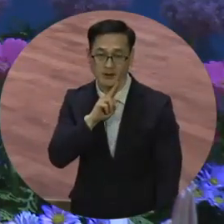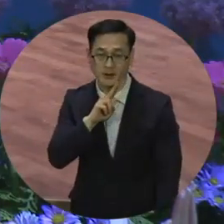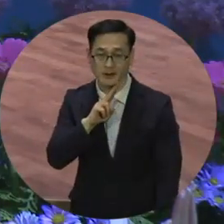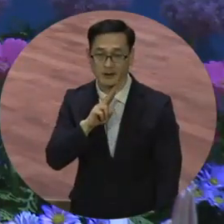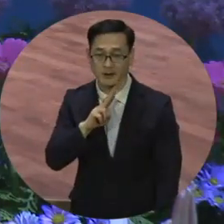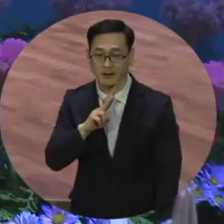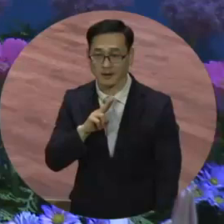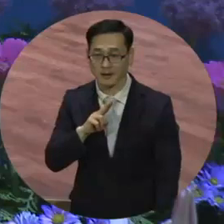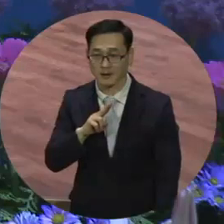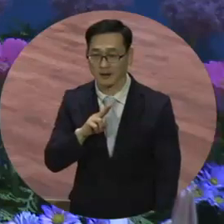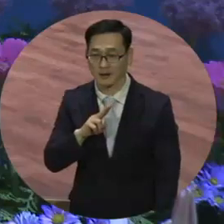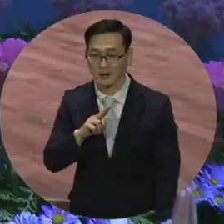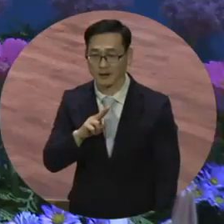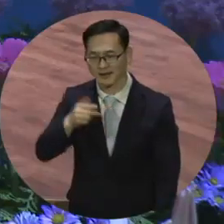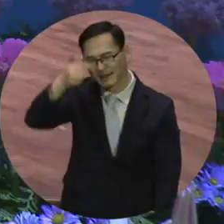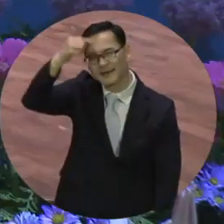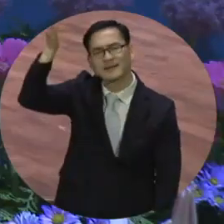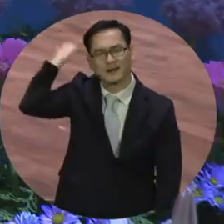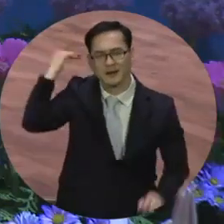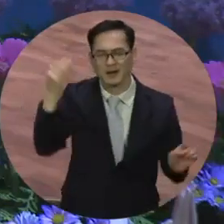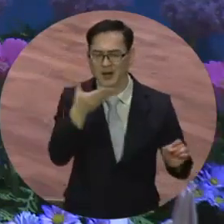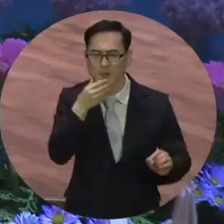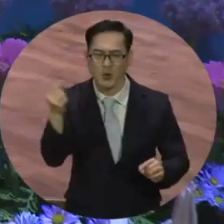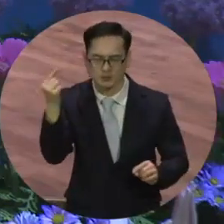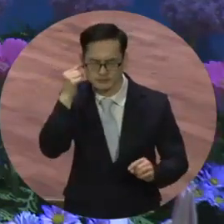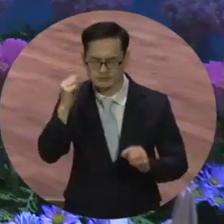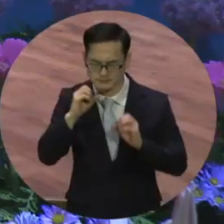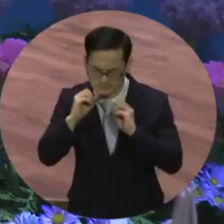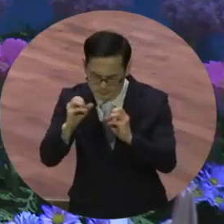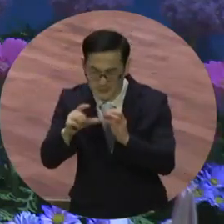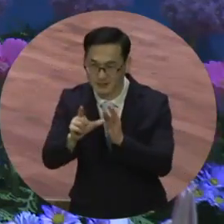위해서 정말 생명 건 헌신했다.